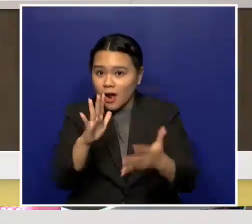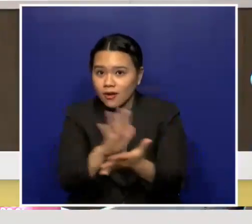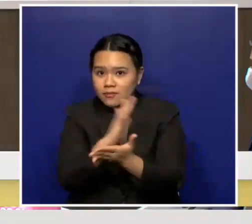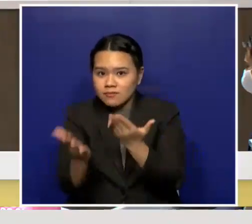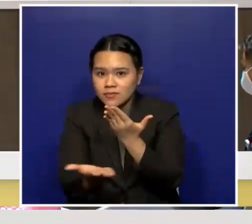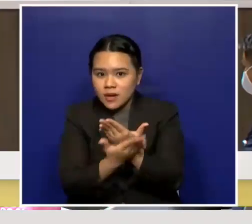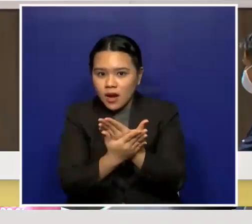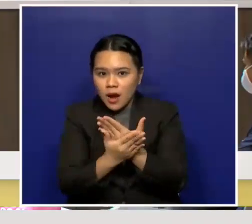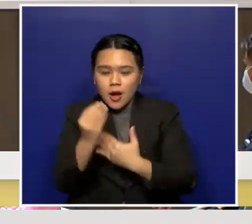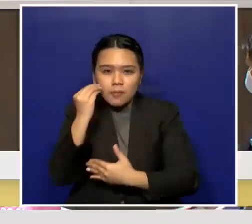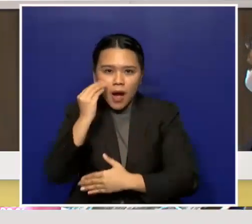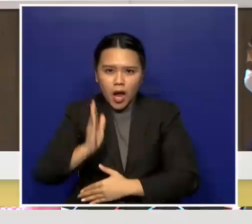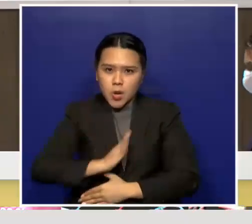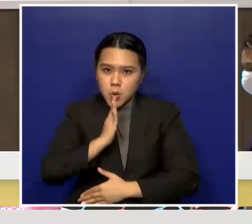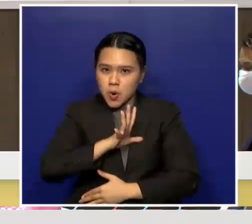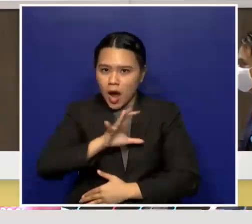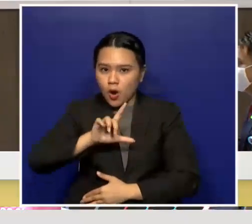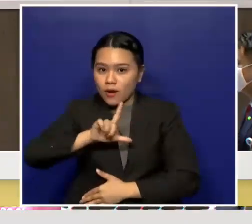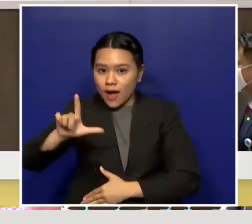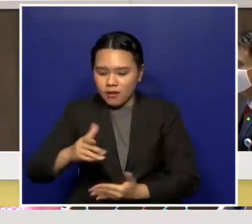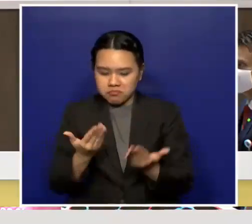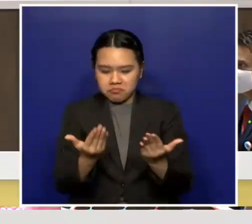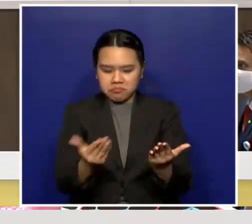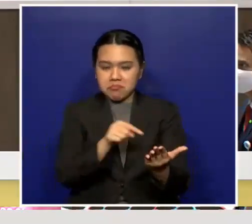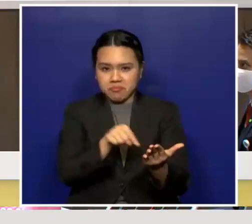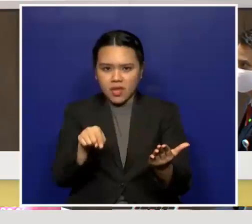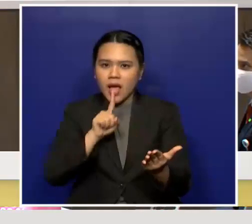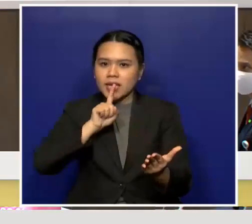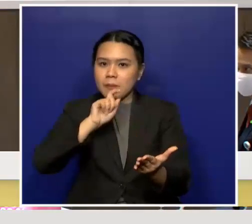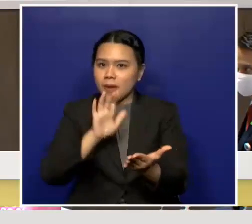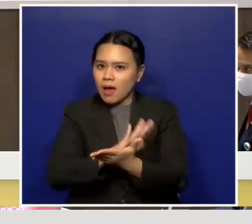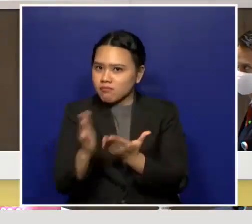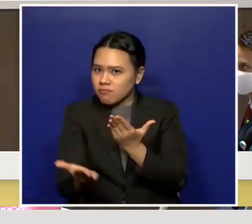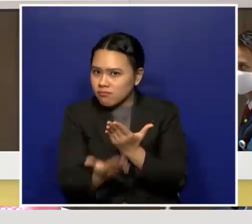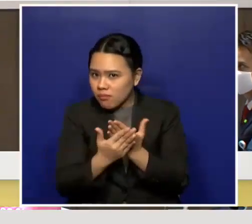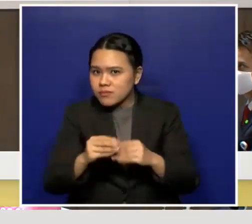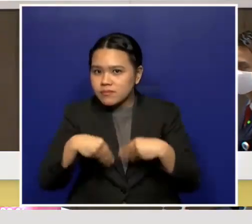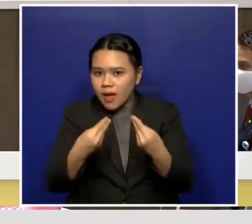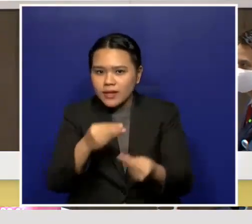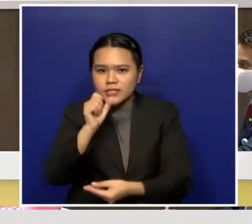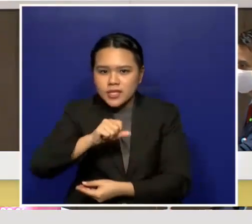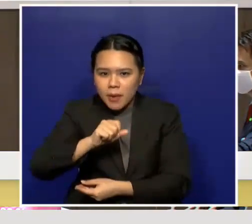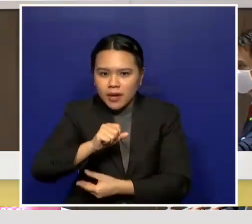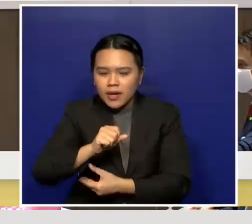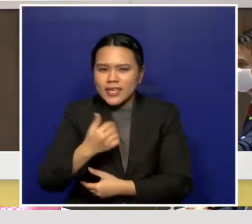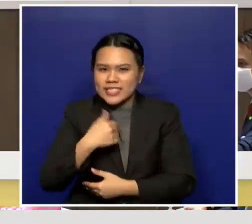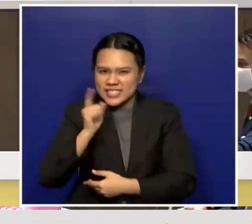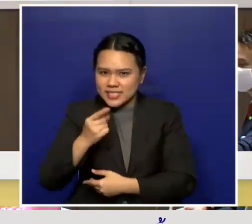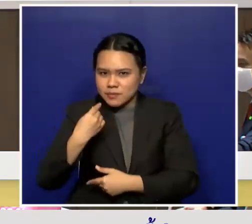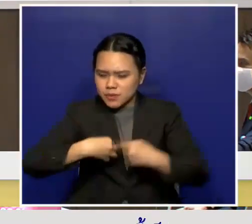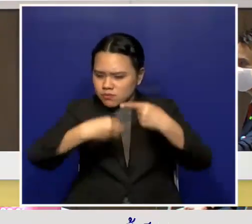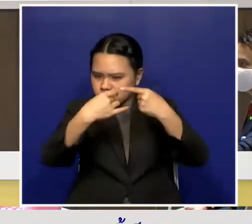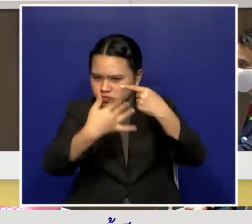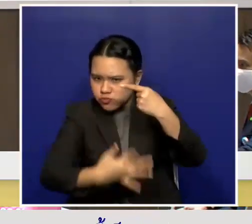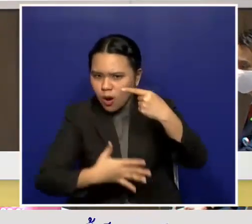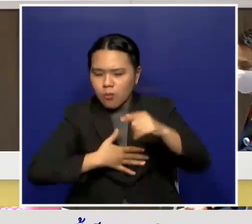ลังเนี่ยมูลค่า500ล้านเนี่ยเป็นใบเสร็จหรือไม่นะยังมีเรื่องอีกเยอะนะผมยังยกตัวอย่างเท่านี้เองนะครับนี่คือ